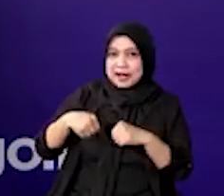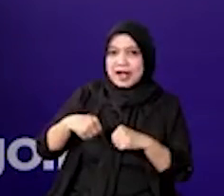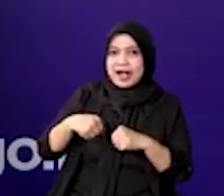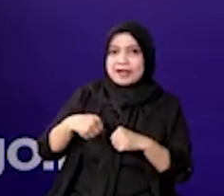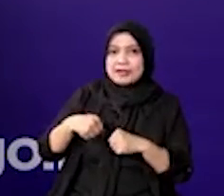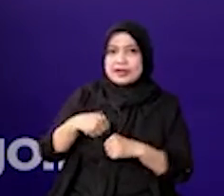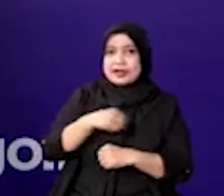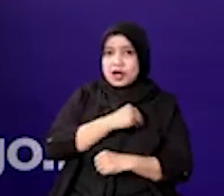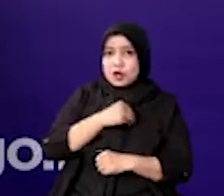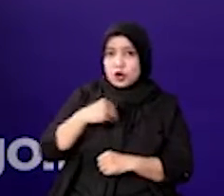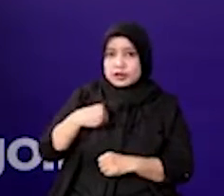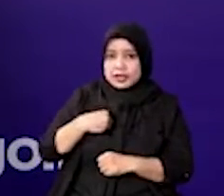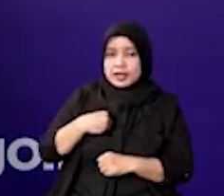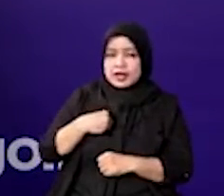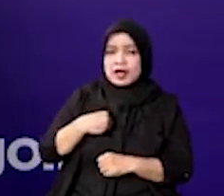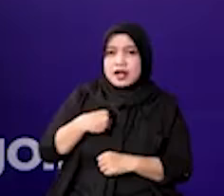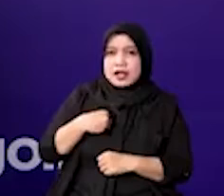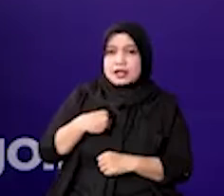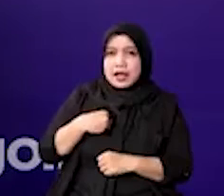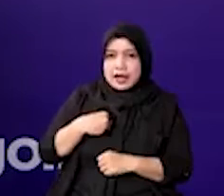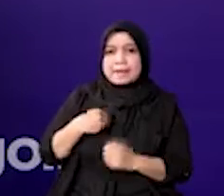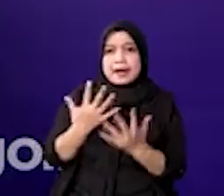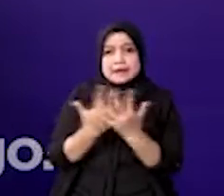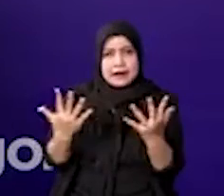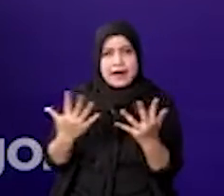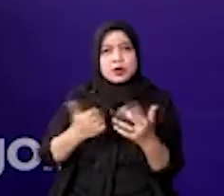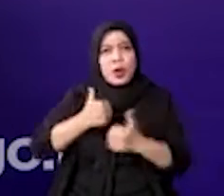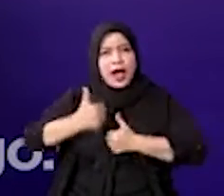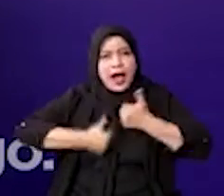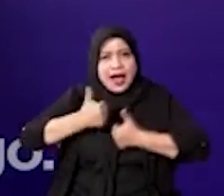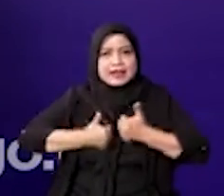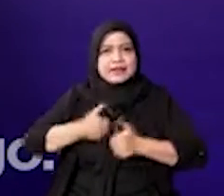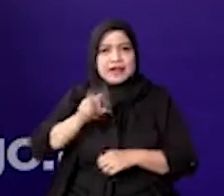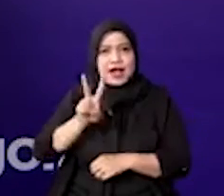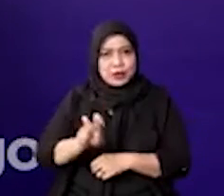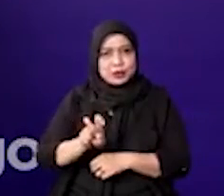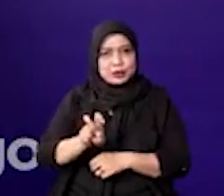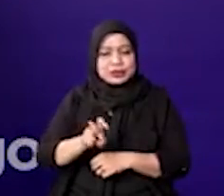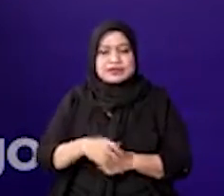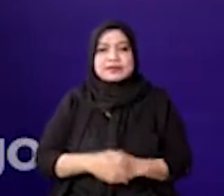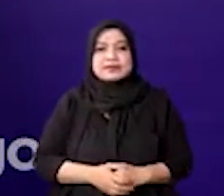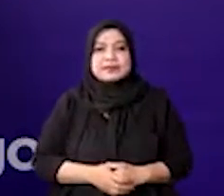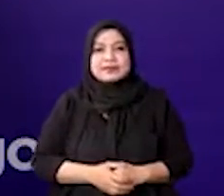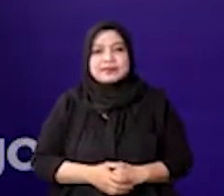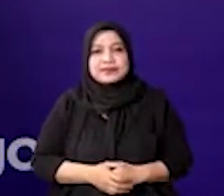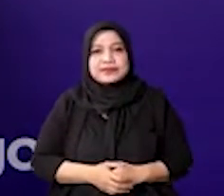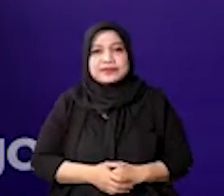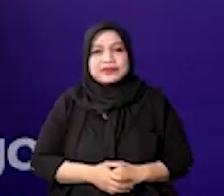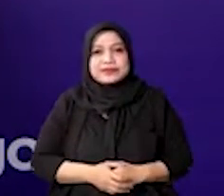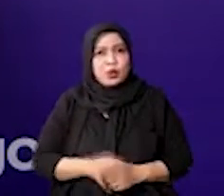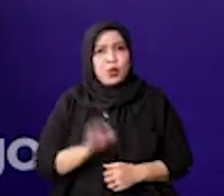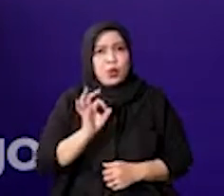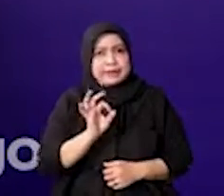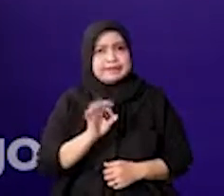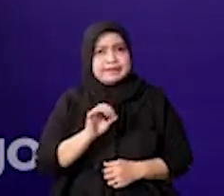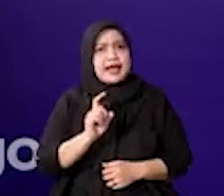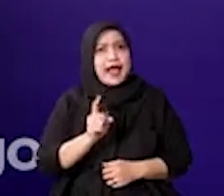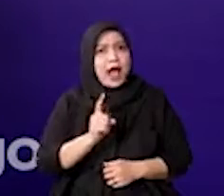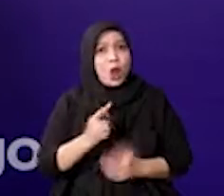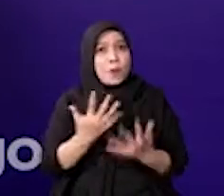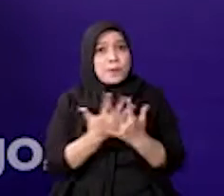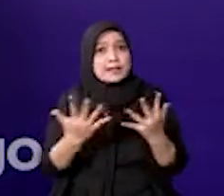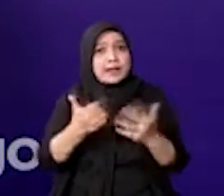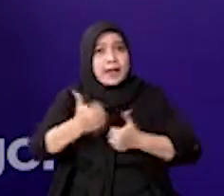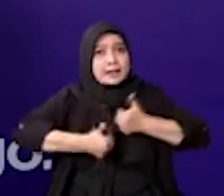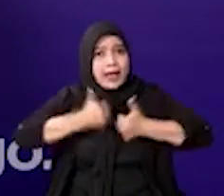harus masyarakat juga berperan aktif Oke kalau masyarakat berperan aktif kita terima tapi Bagaimana